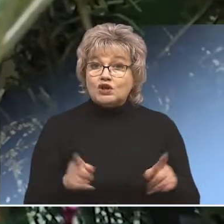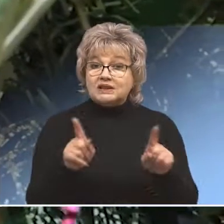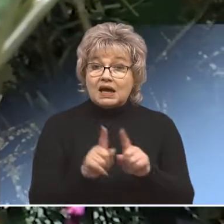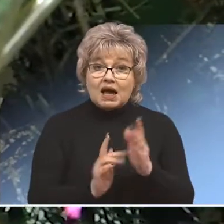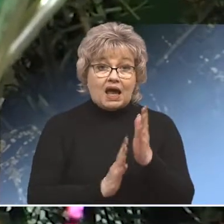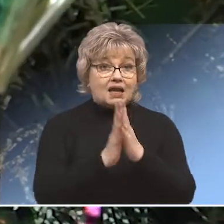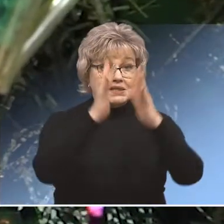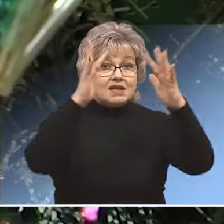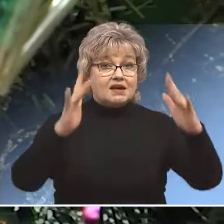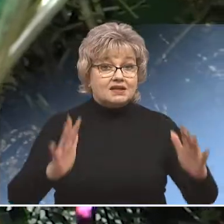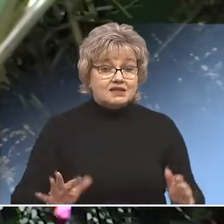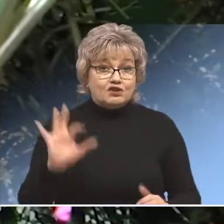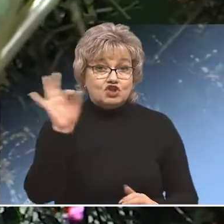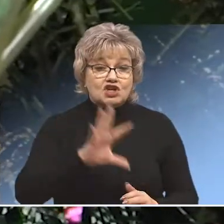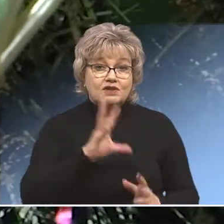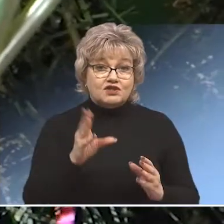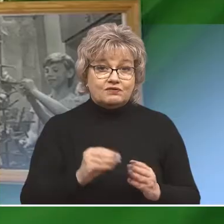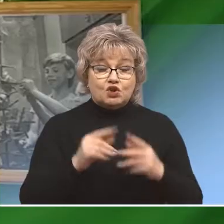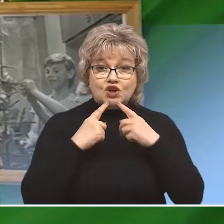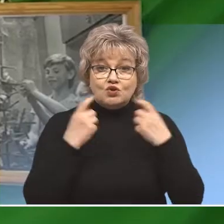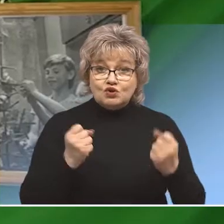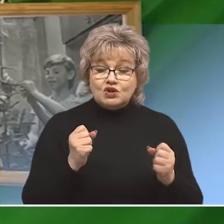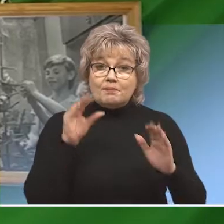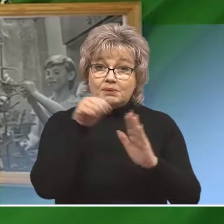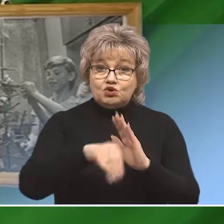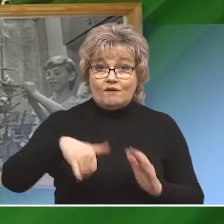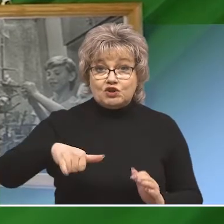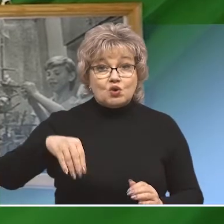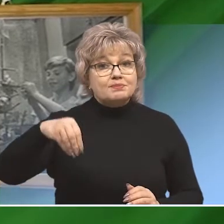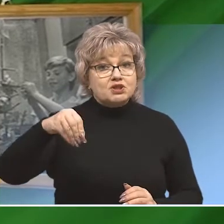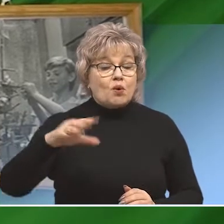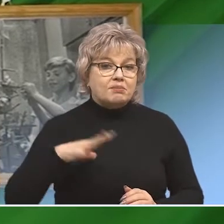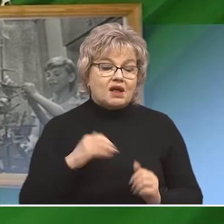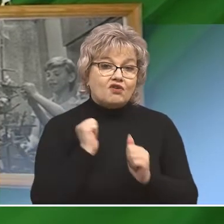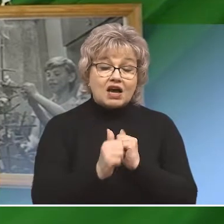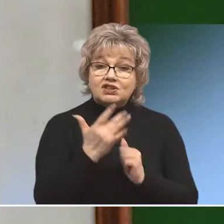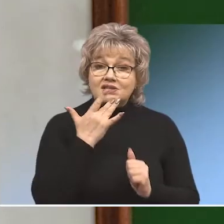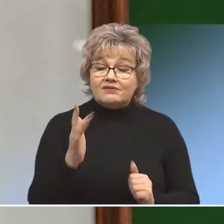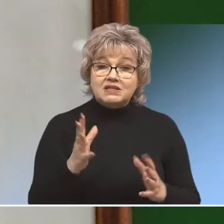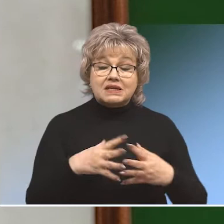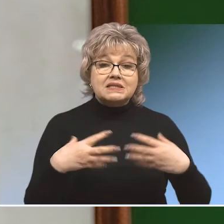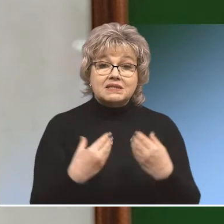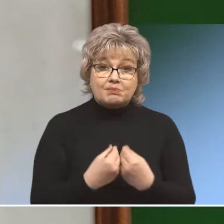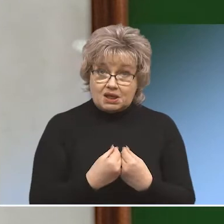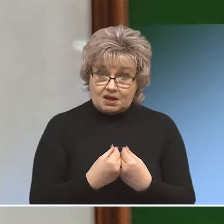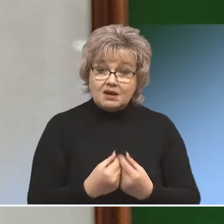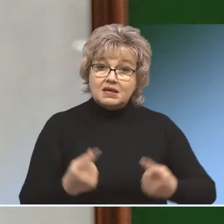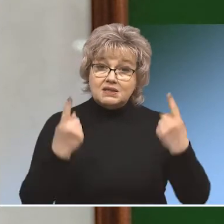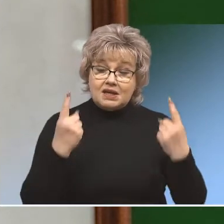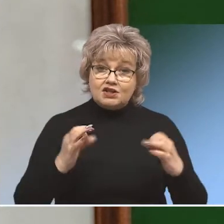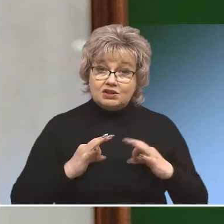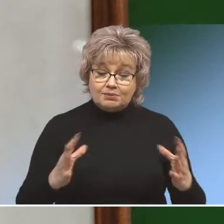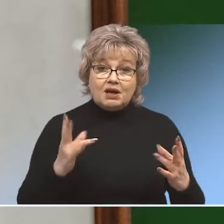Вот такая лесная красавица, чаще всего для устойчивости помещенная в ведро с песком, была в каждой советской семье событием не